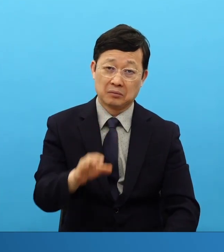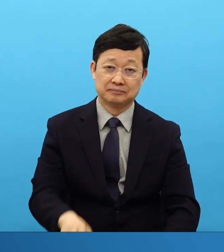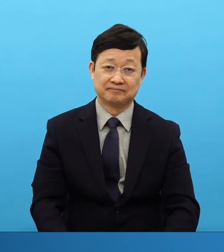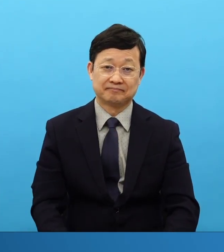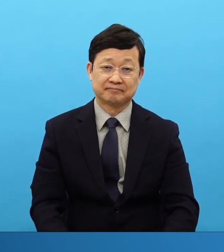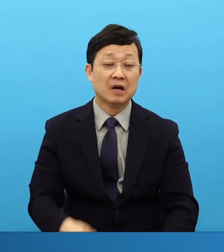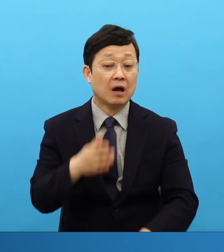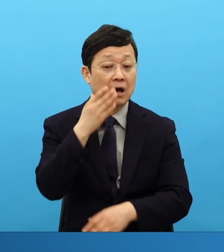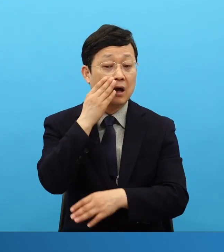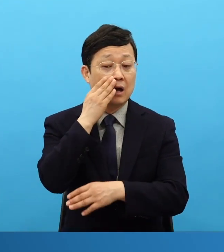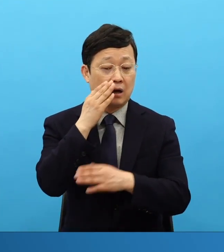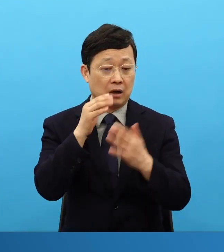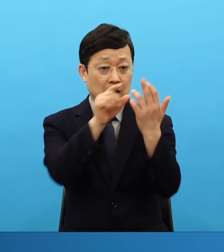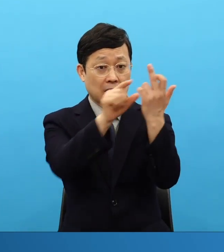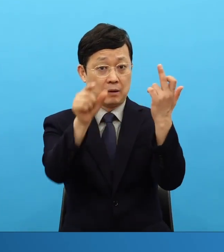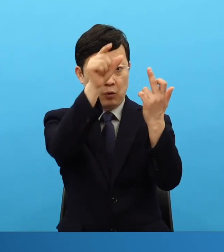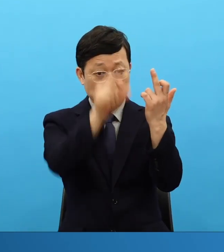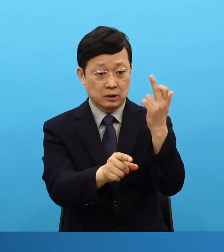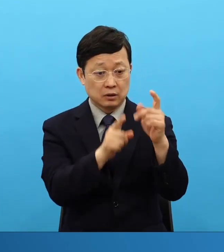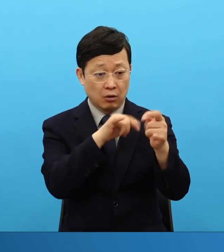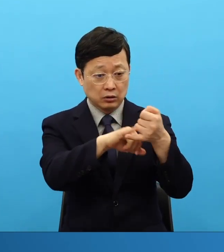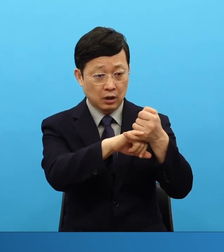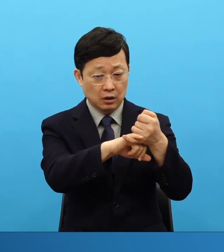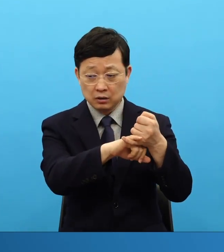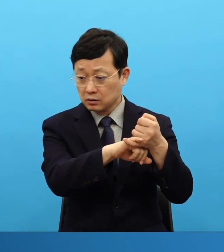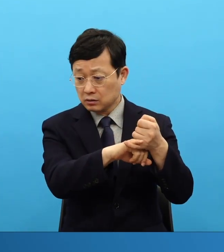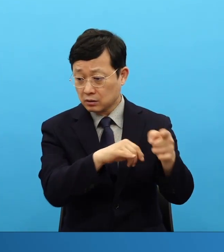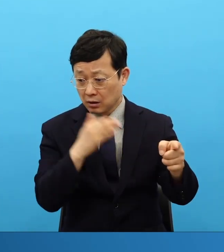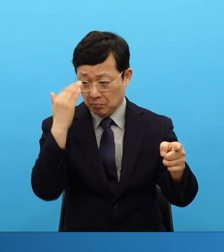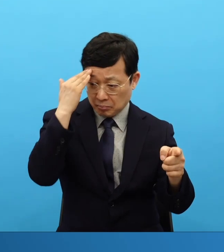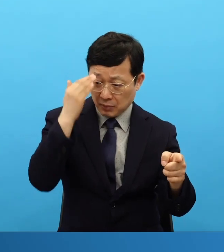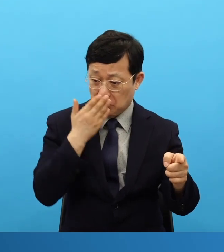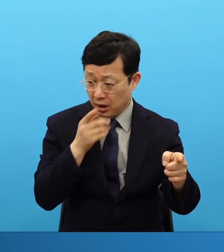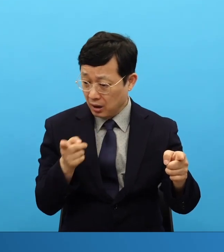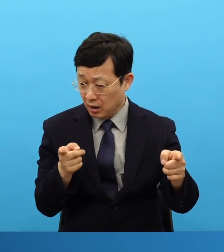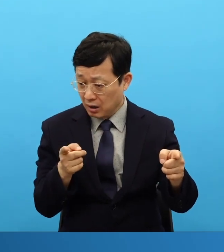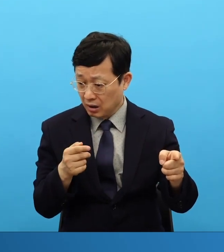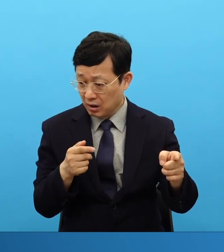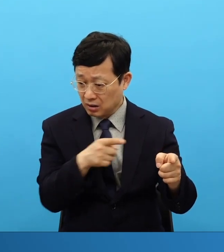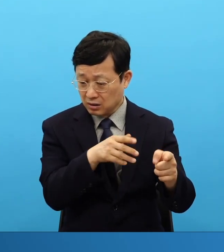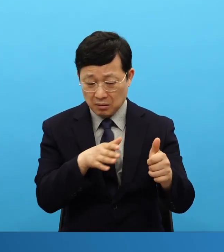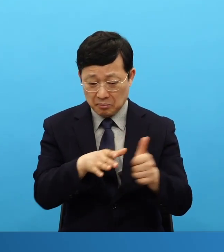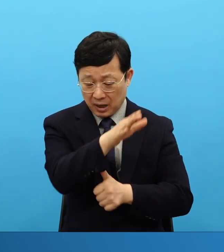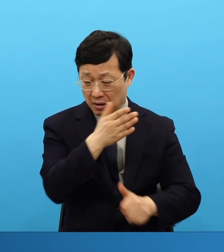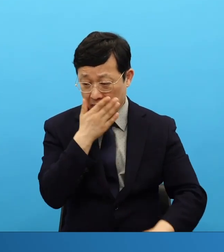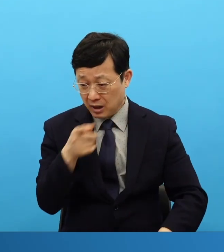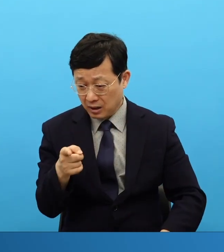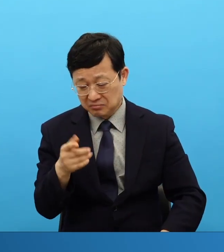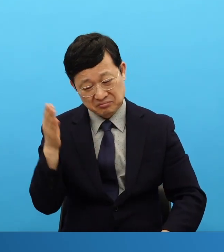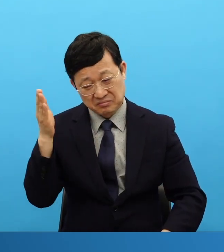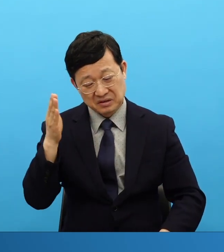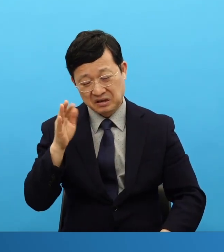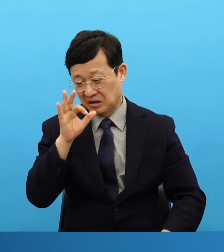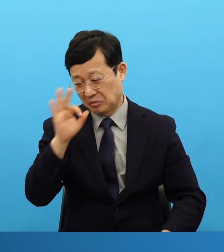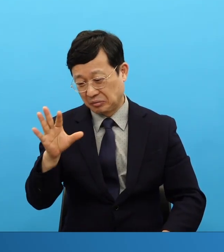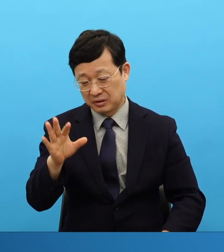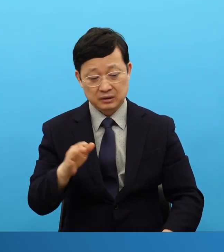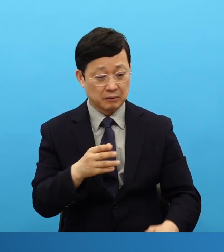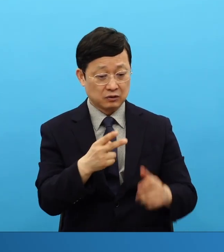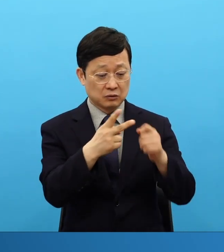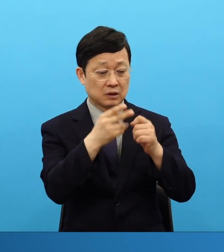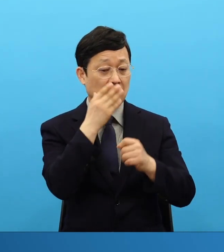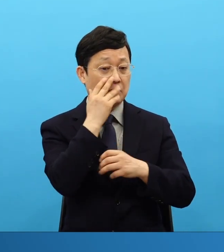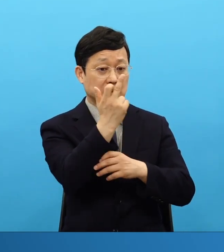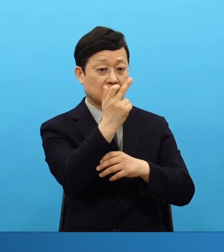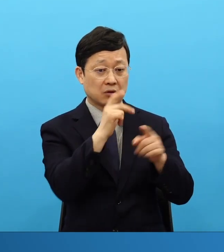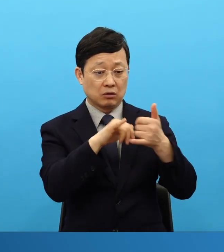갈보리산 언약을. It is the covenant of Mount Calvary. John 도대체 누가 막겠나 이 말이오 감람산 언약을. Who can stop this or block the